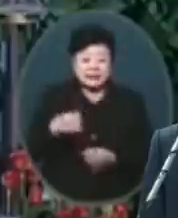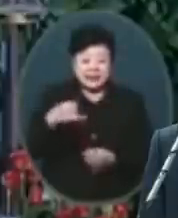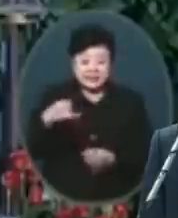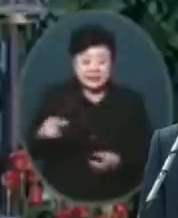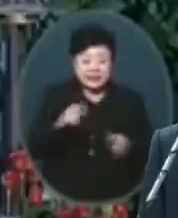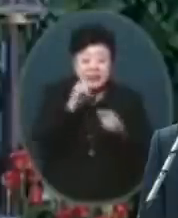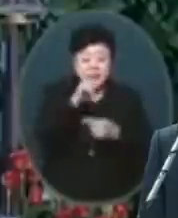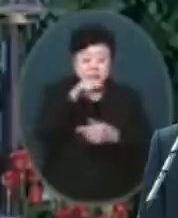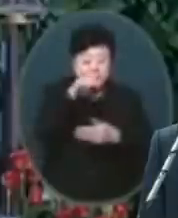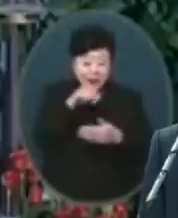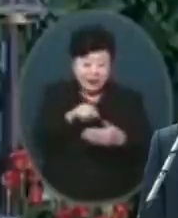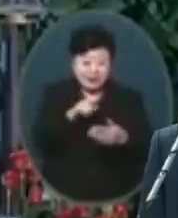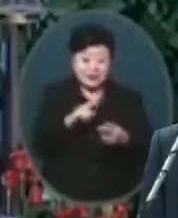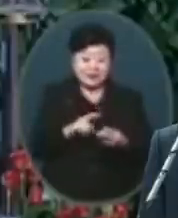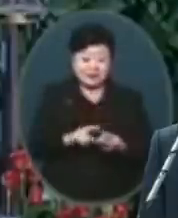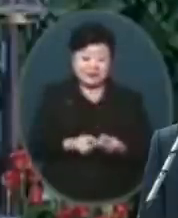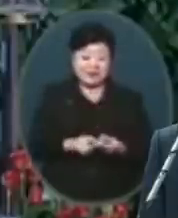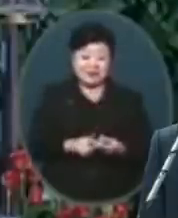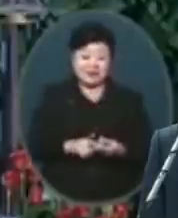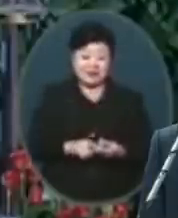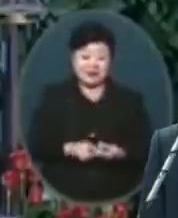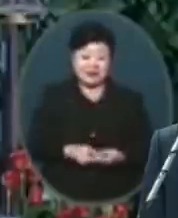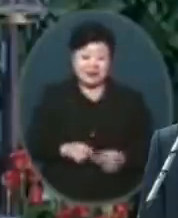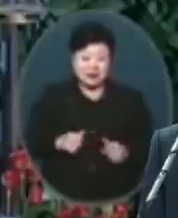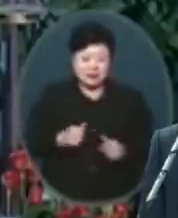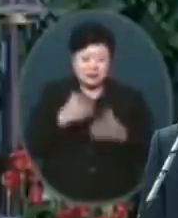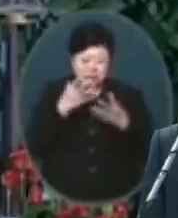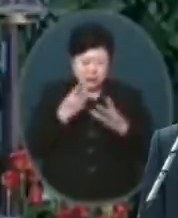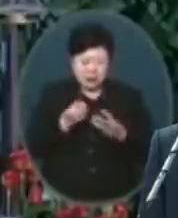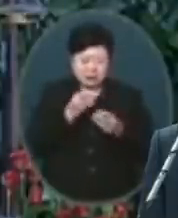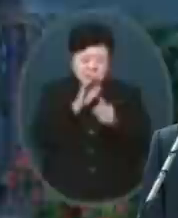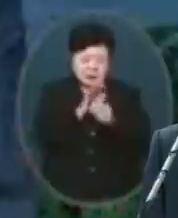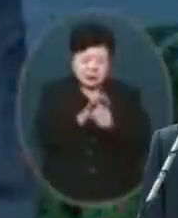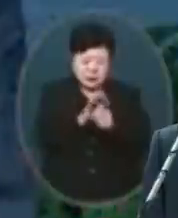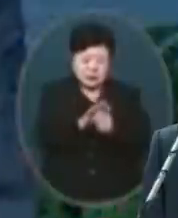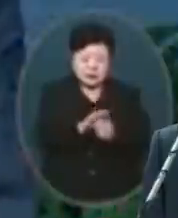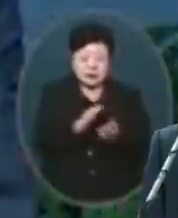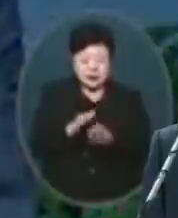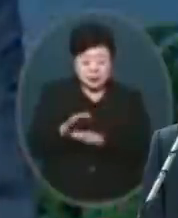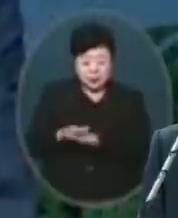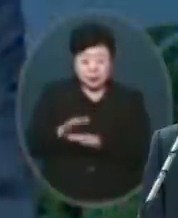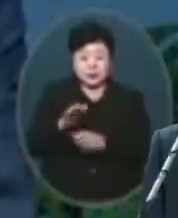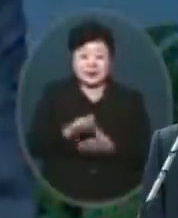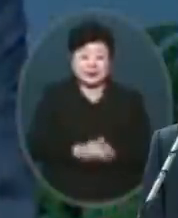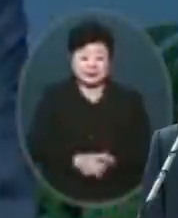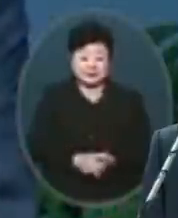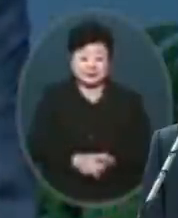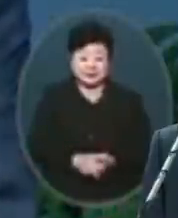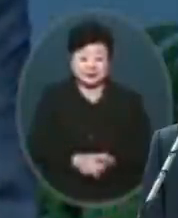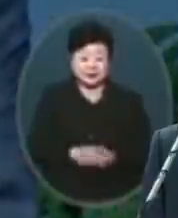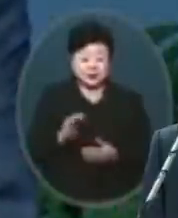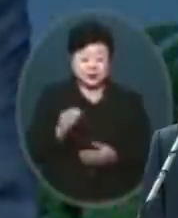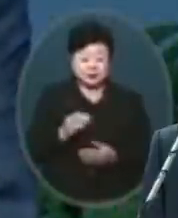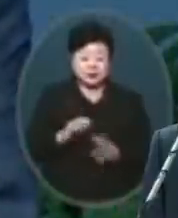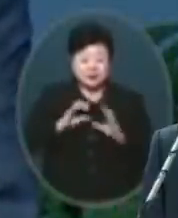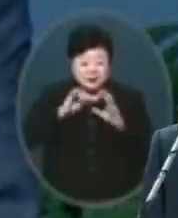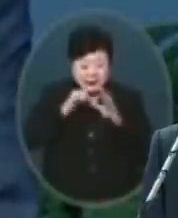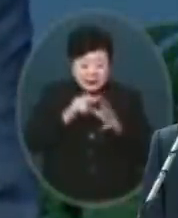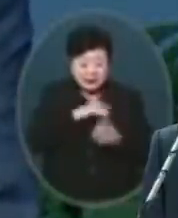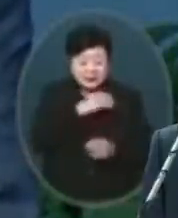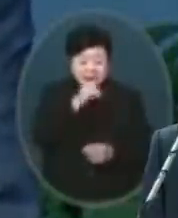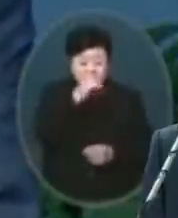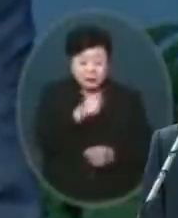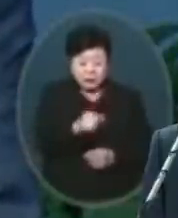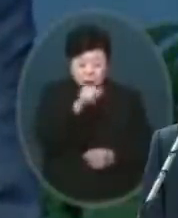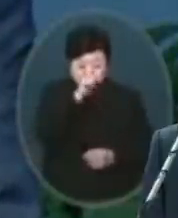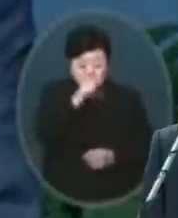자녀들의 삶을 위하여 최선을 다해 예비하십니다. 요즘 세상에서 능력 있고